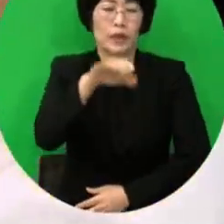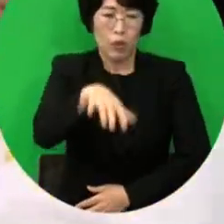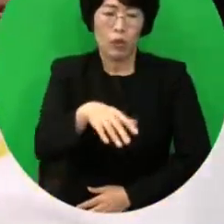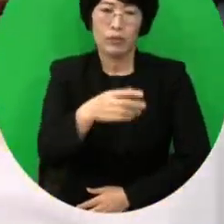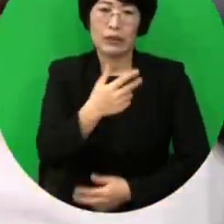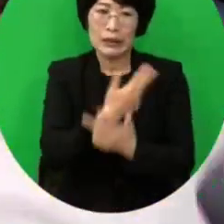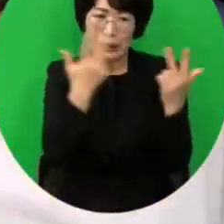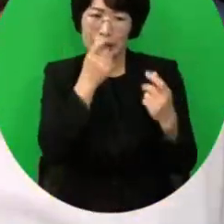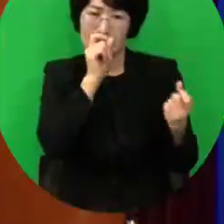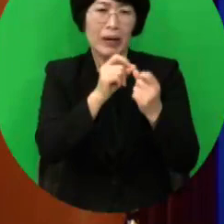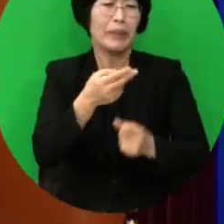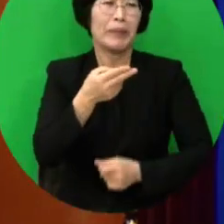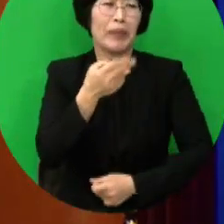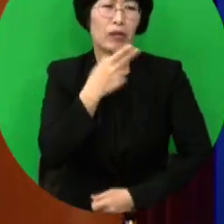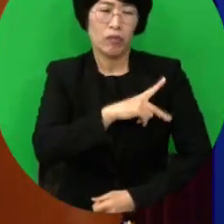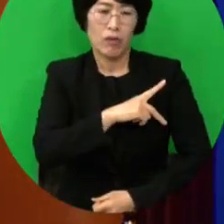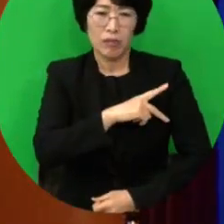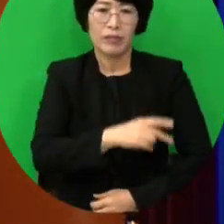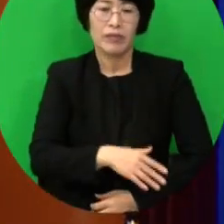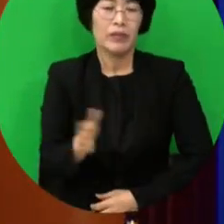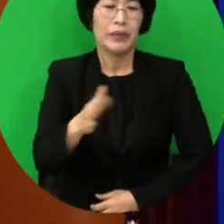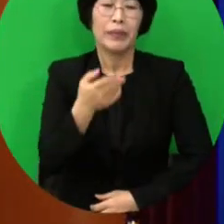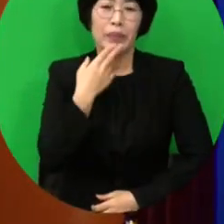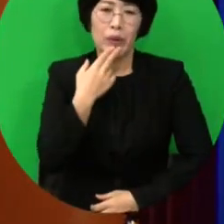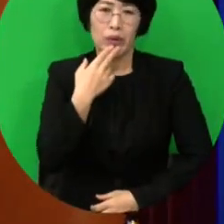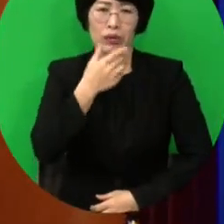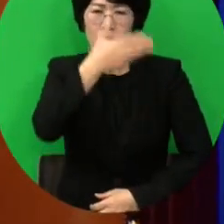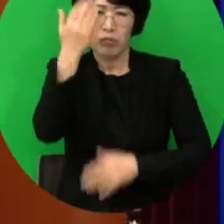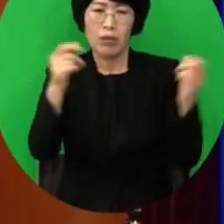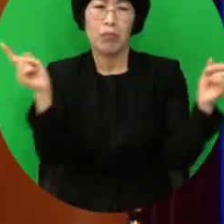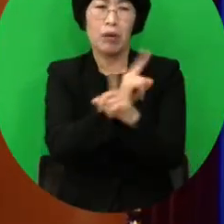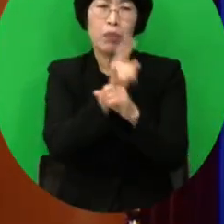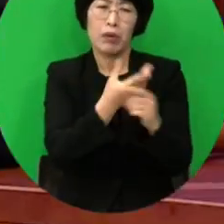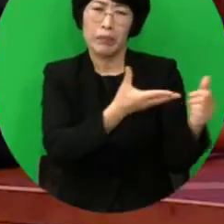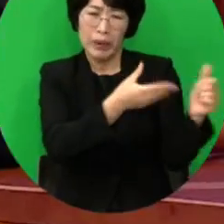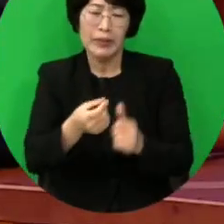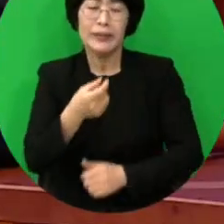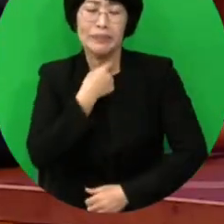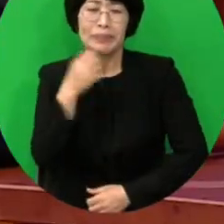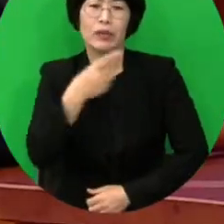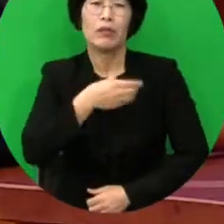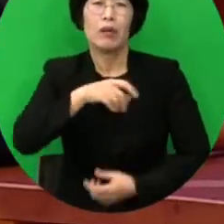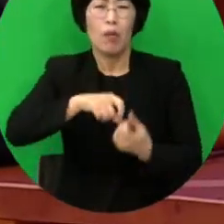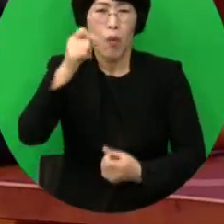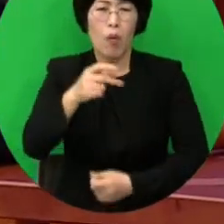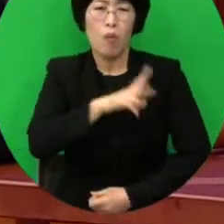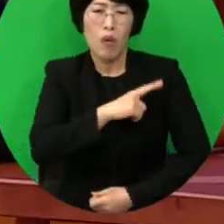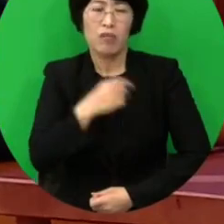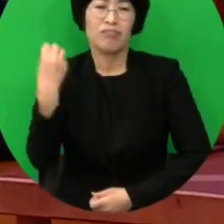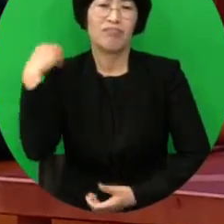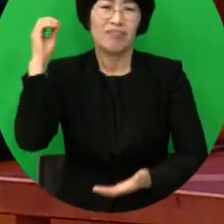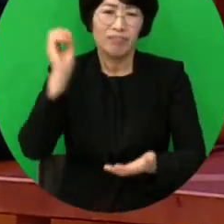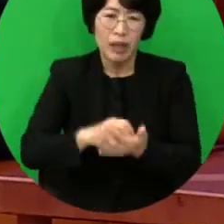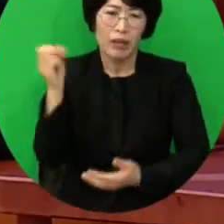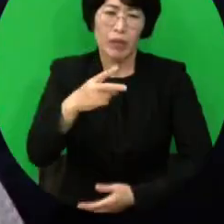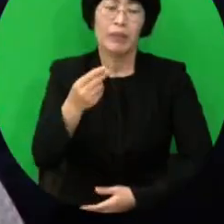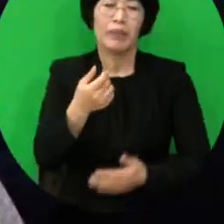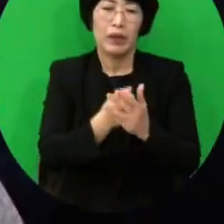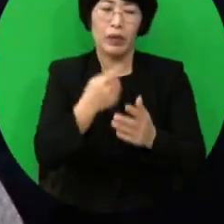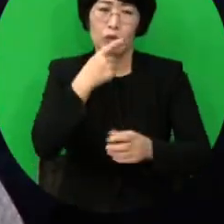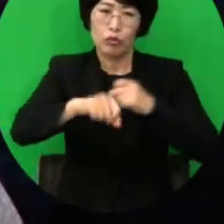현역 국회의원이 딱히 없다는 점, 또 세대 교체론 속 이른바 올드보이의 귀향 가능성 등 민주당의 공천이 끝날